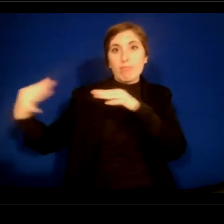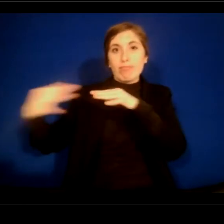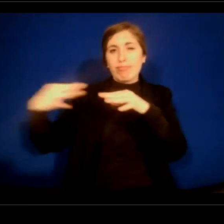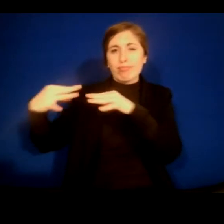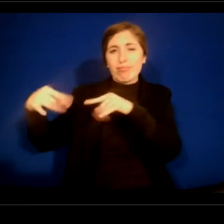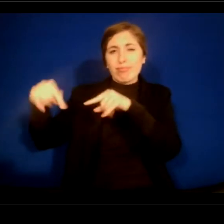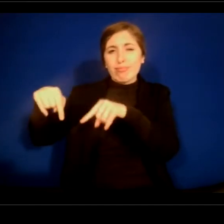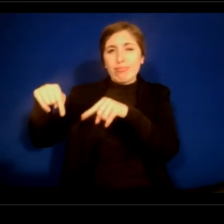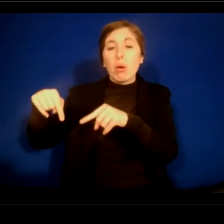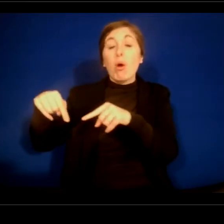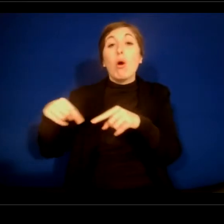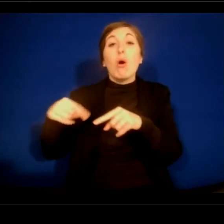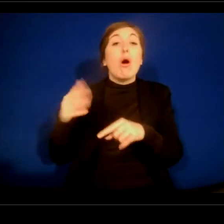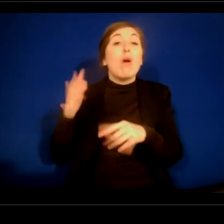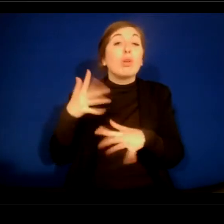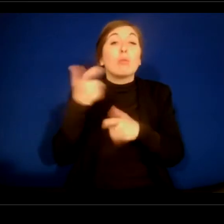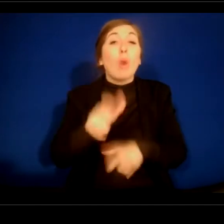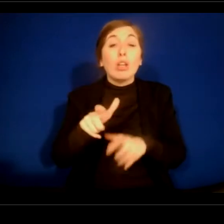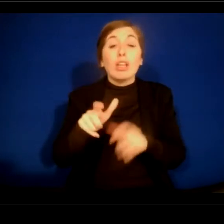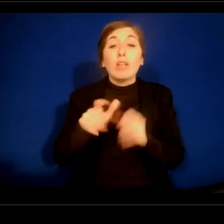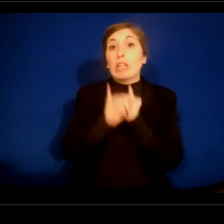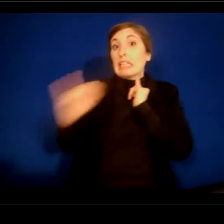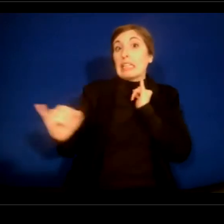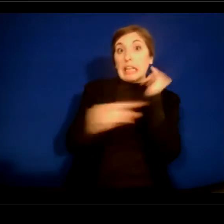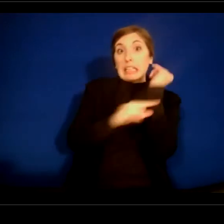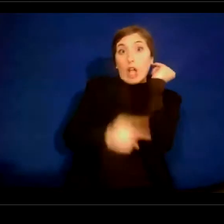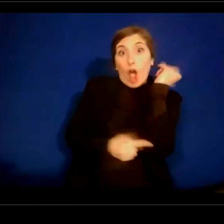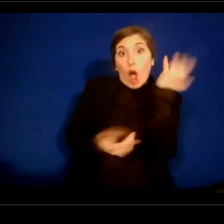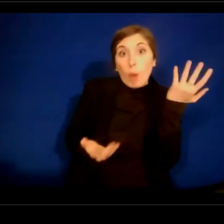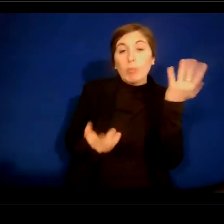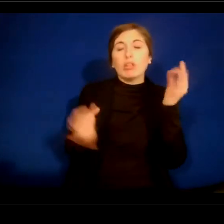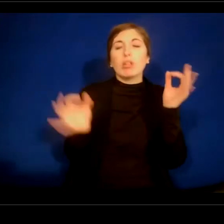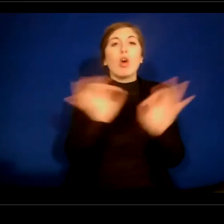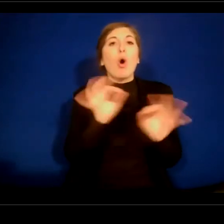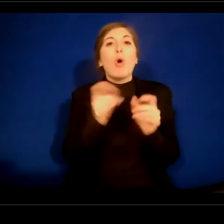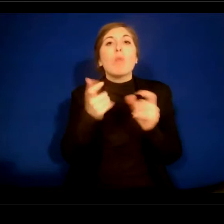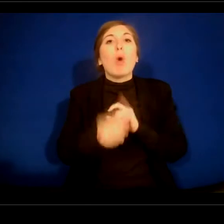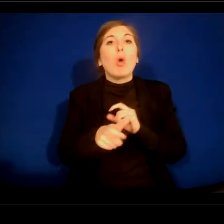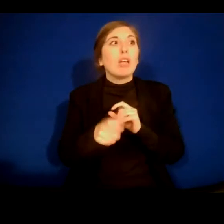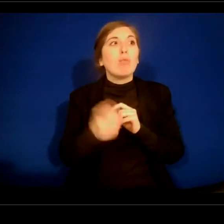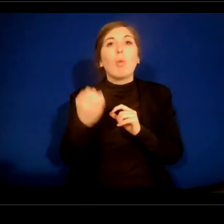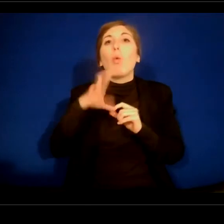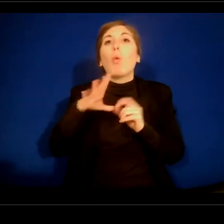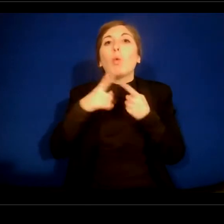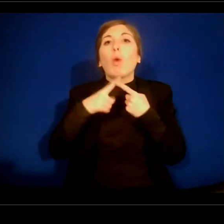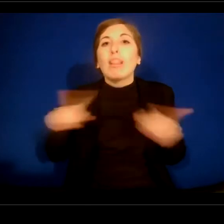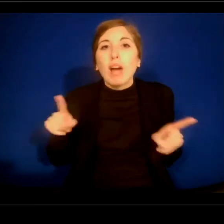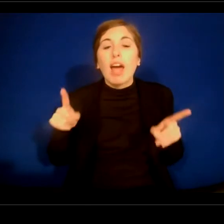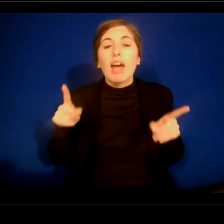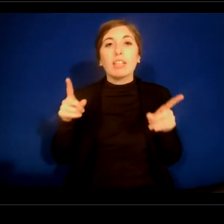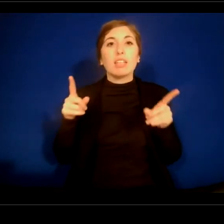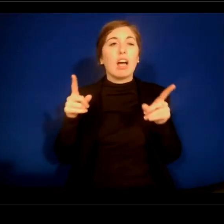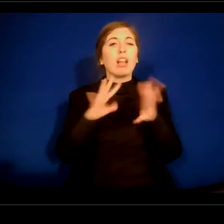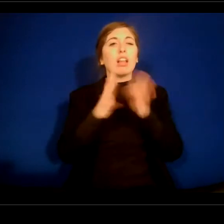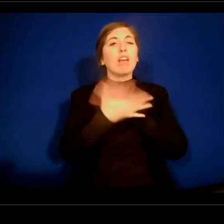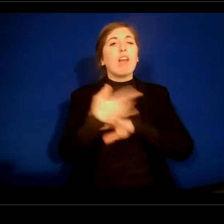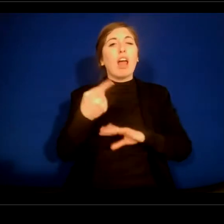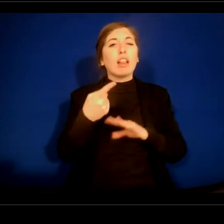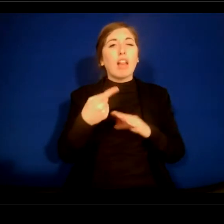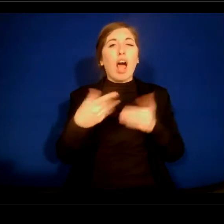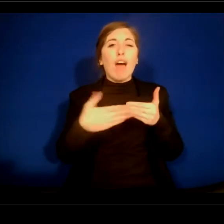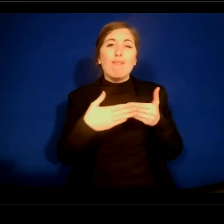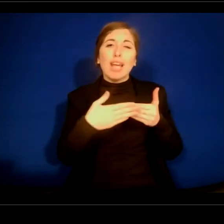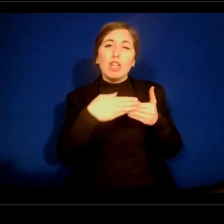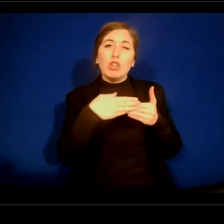di distanza proprio in termini di chilometri, ma anche banalmente culturali o di quanto noi percepiamo la vicinanza, ecco,